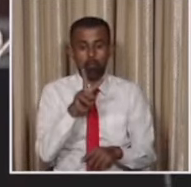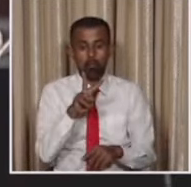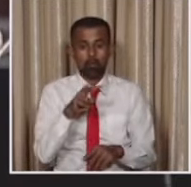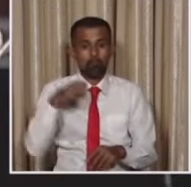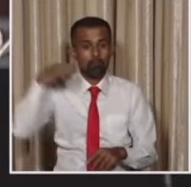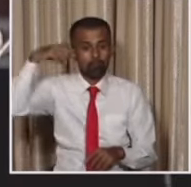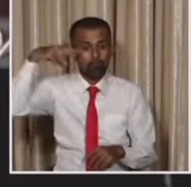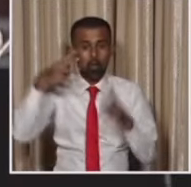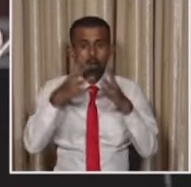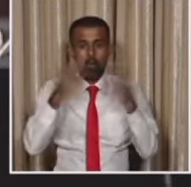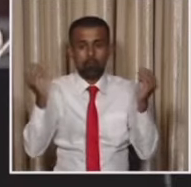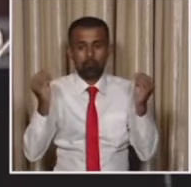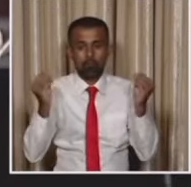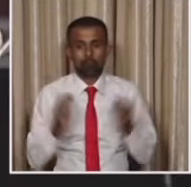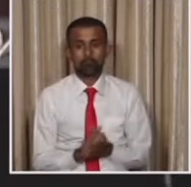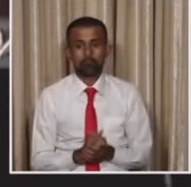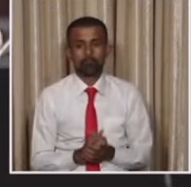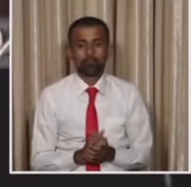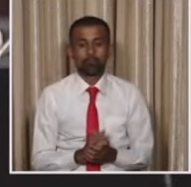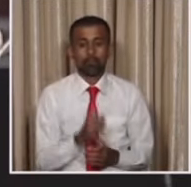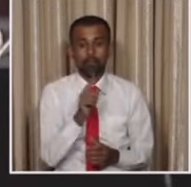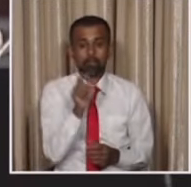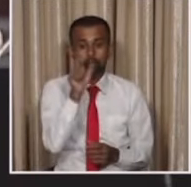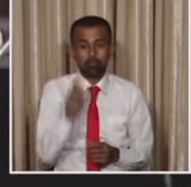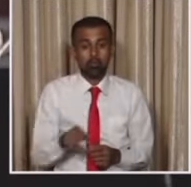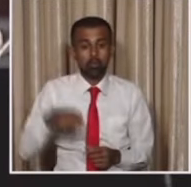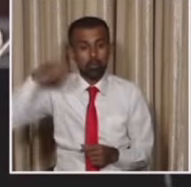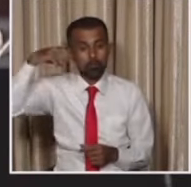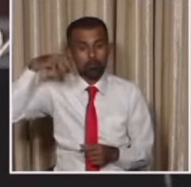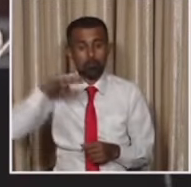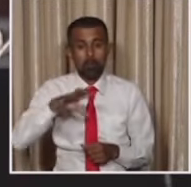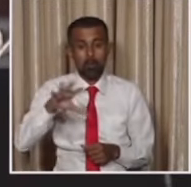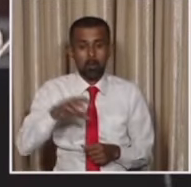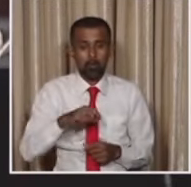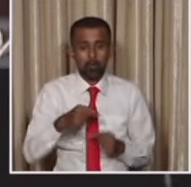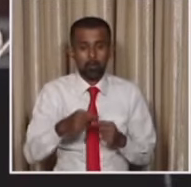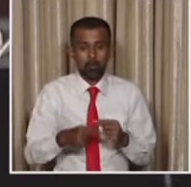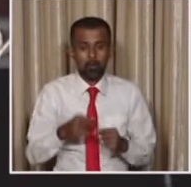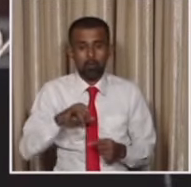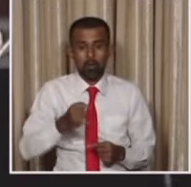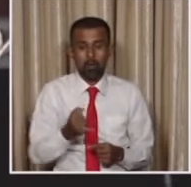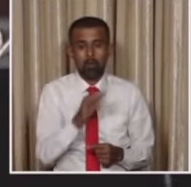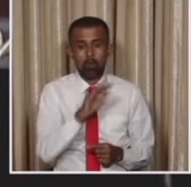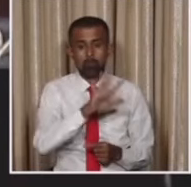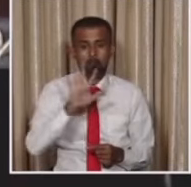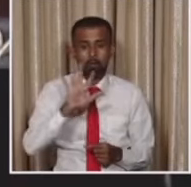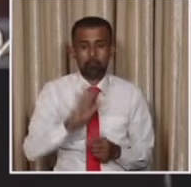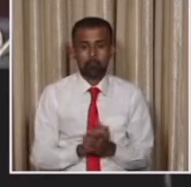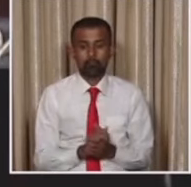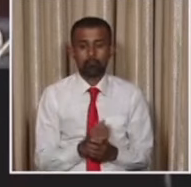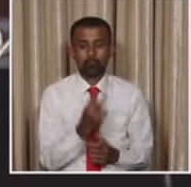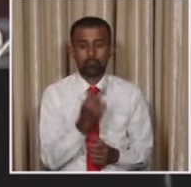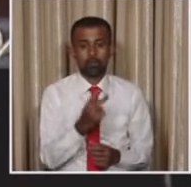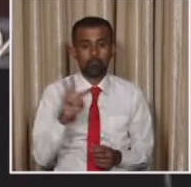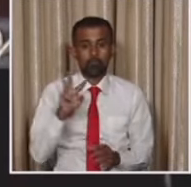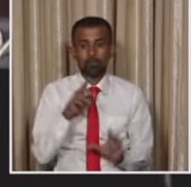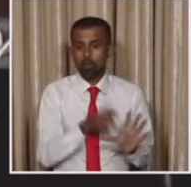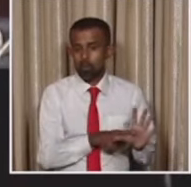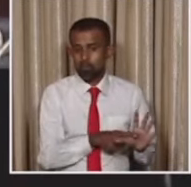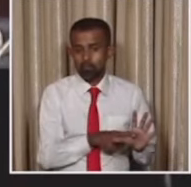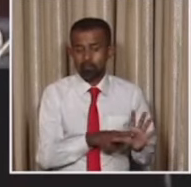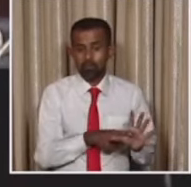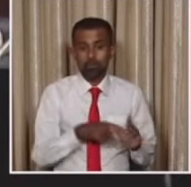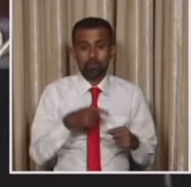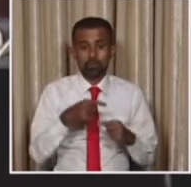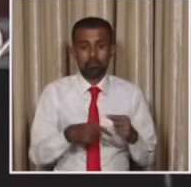කපලත් ඒක පුද්ගල විදුලි පරිභෝජනය ඒකක 655යි. 2023 වසරේ